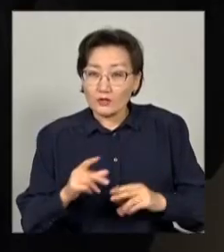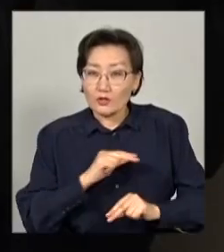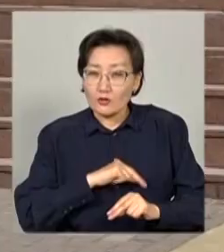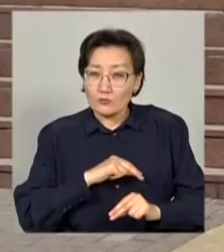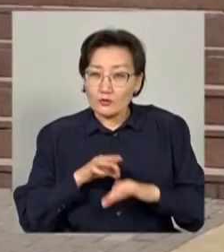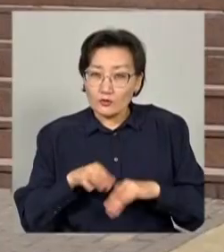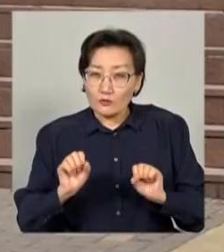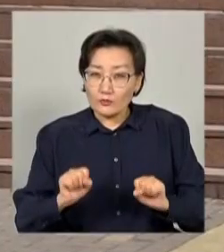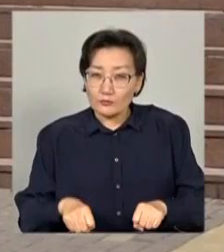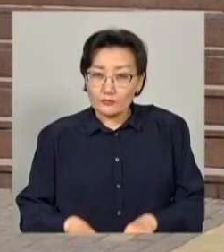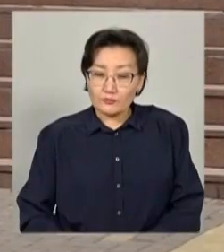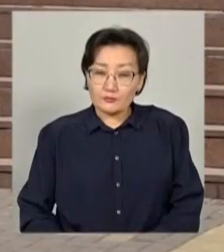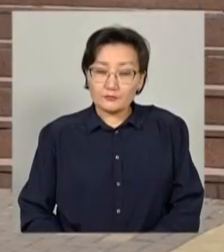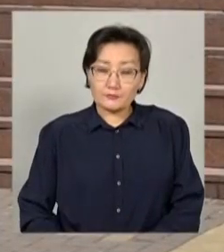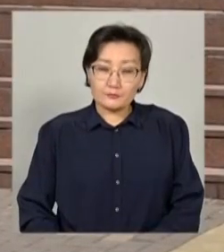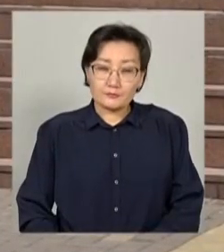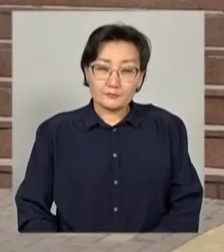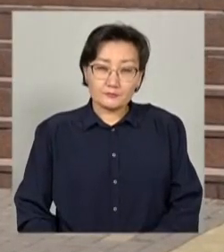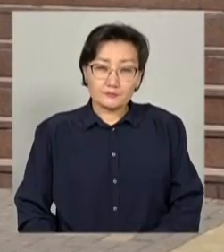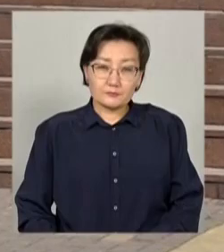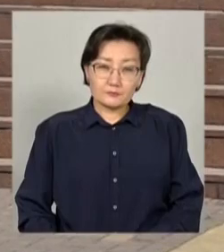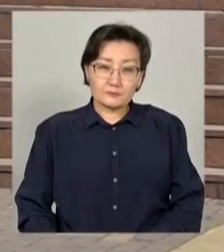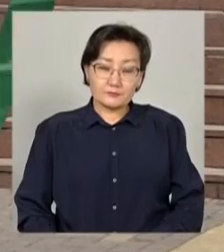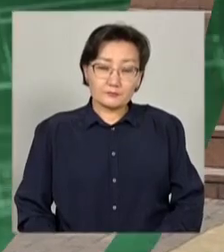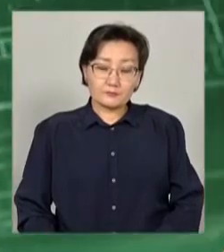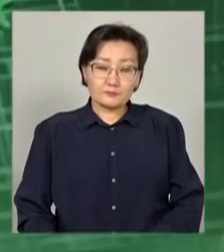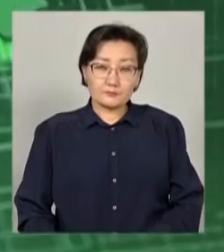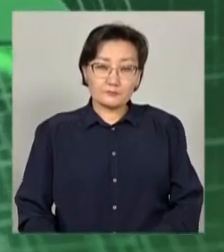сәлден кейін мен Оразай Нұртайұлы тарқатып айтамын.